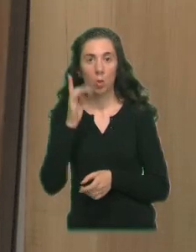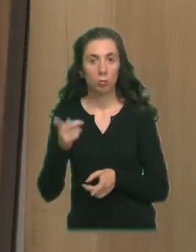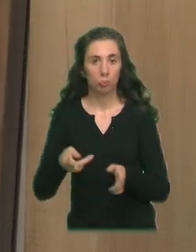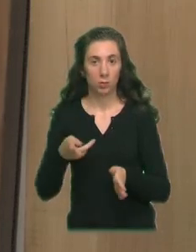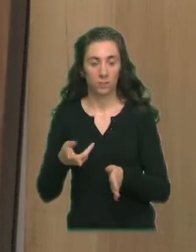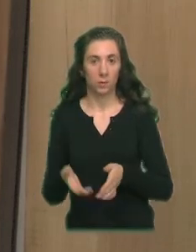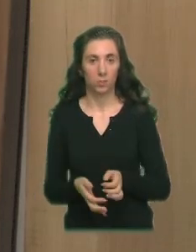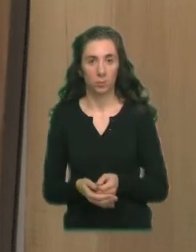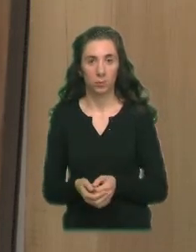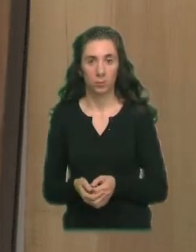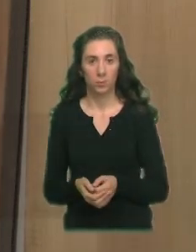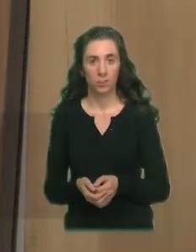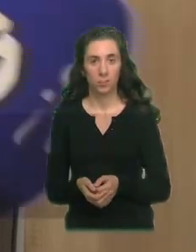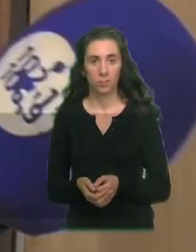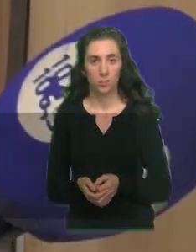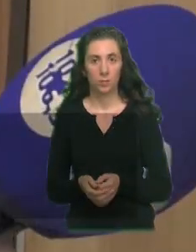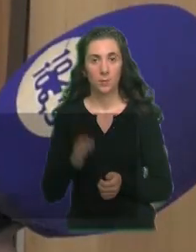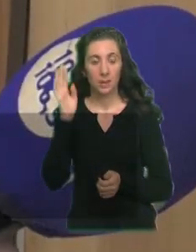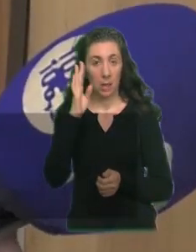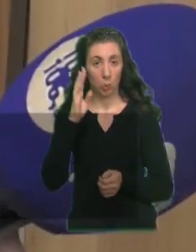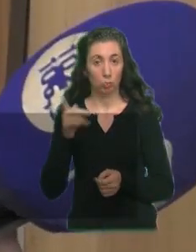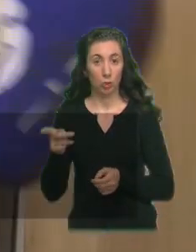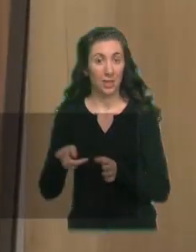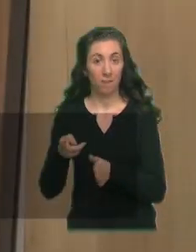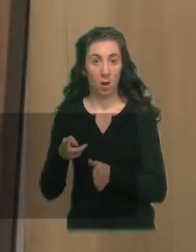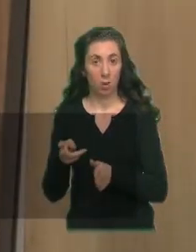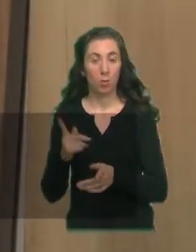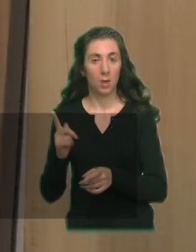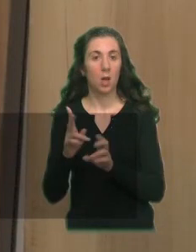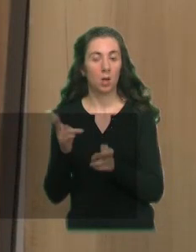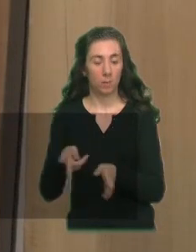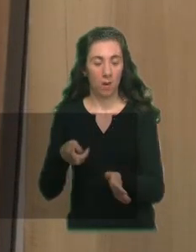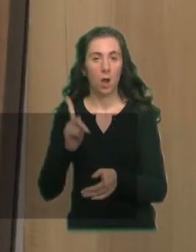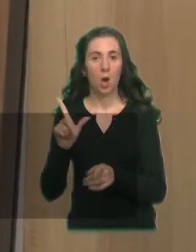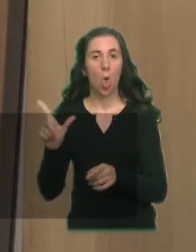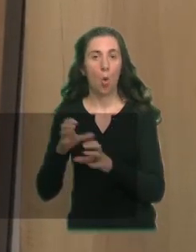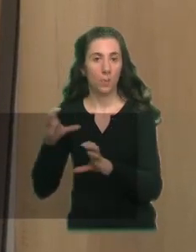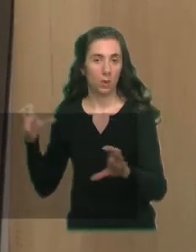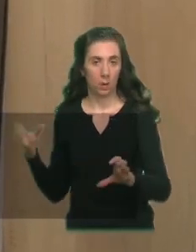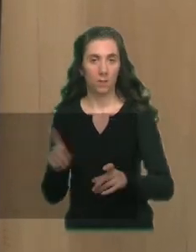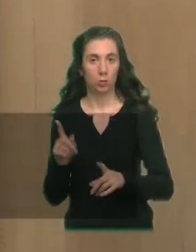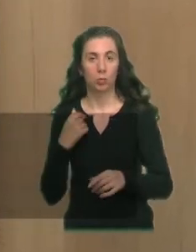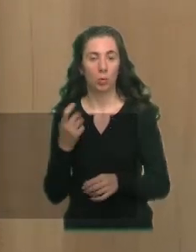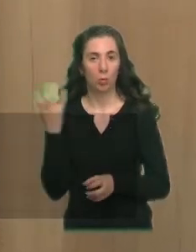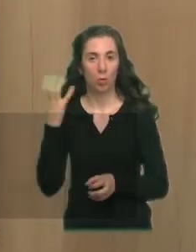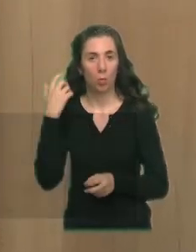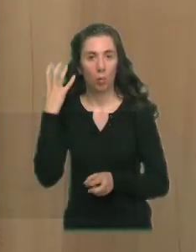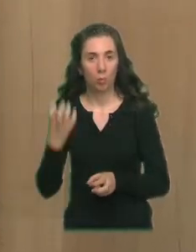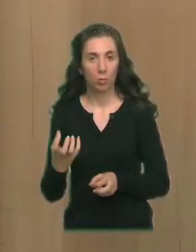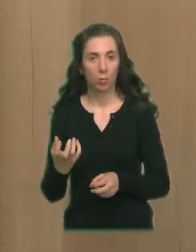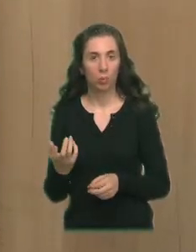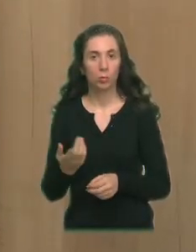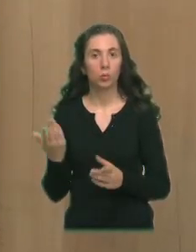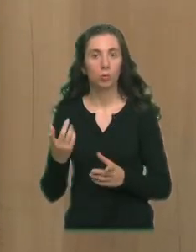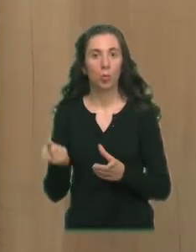njima. Da. Zaluđen sa vlakovima? S tim lokomotivama, naravno. Znate, već